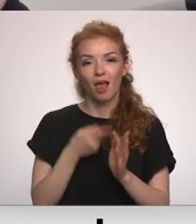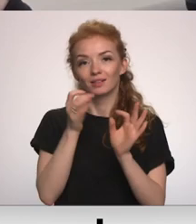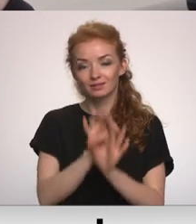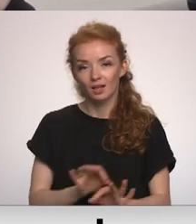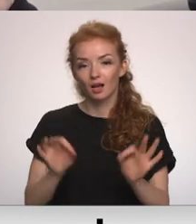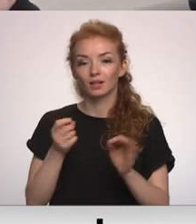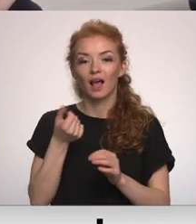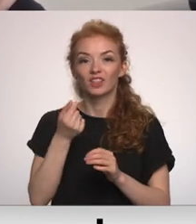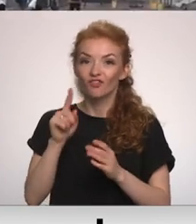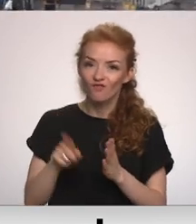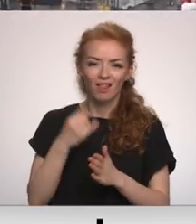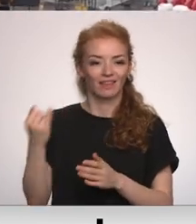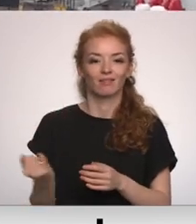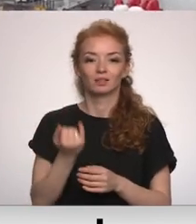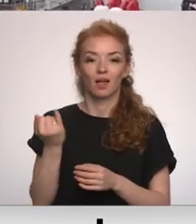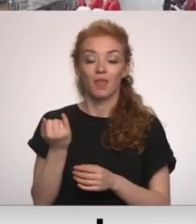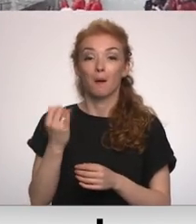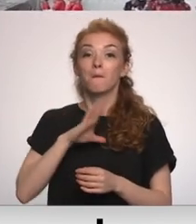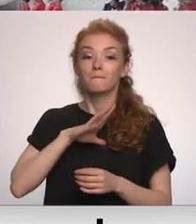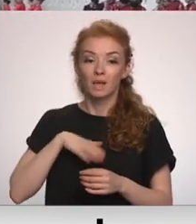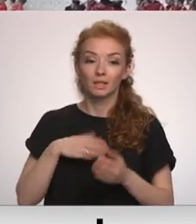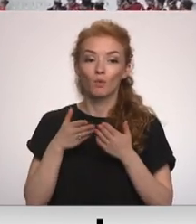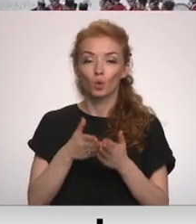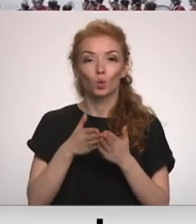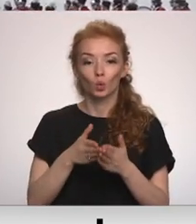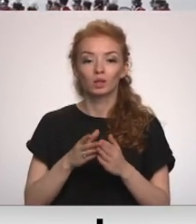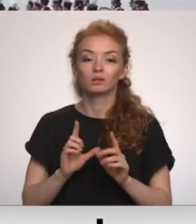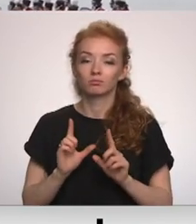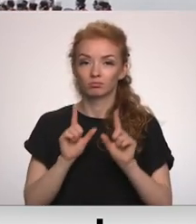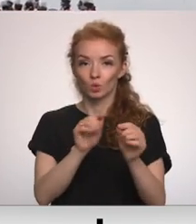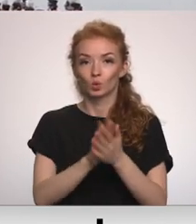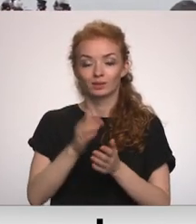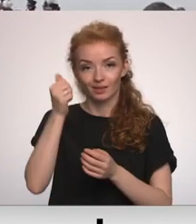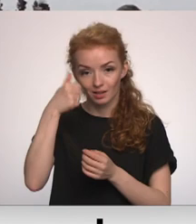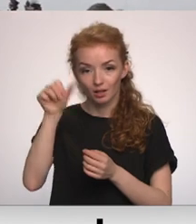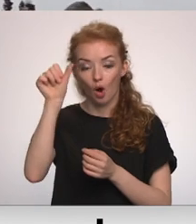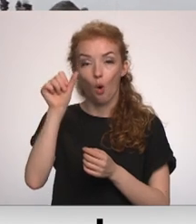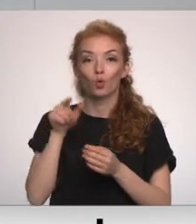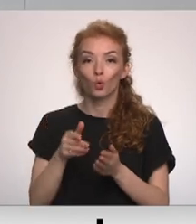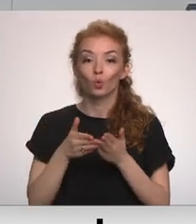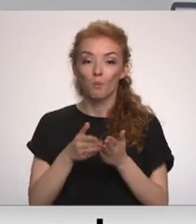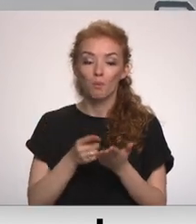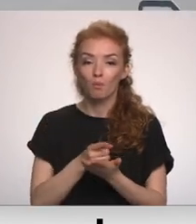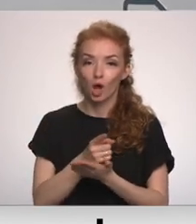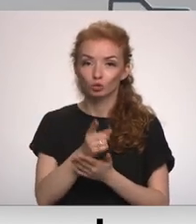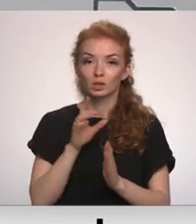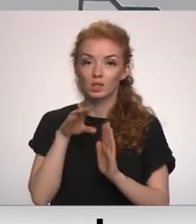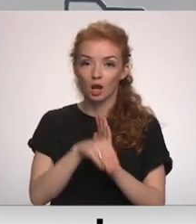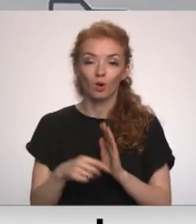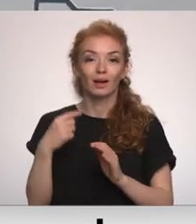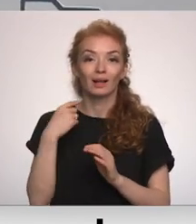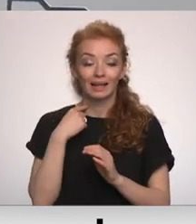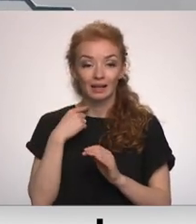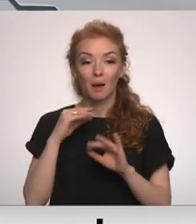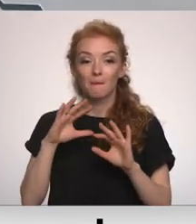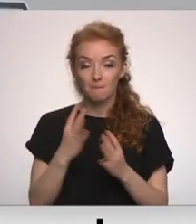un gandrīz vai vēl interesantāk. Drīz pēc tam kuģis devās tālāk uz Igauniju. Parasti kruīzu kuģu maršrutos tiek iekļaut Rīga, taču